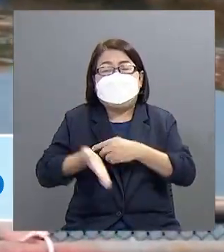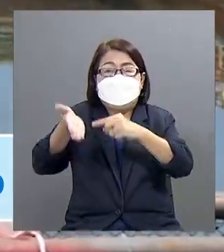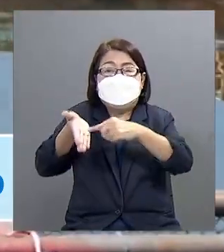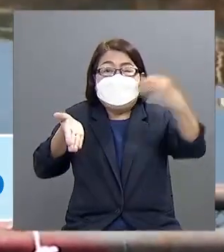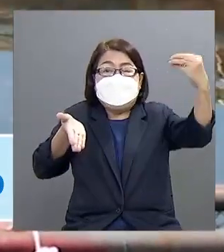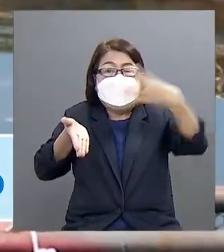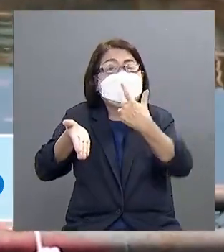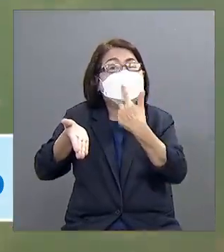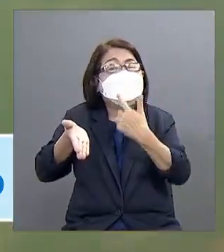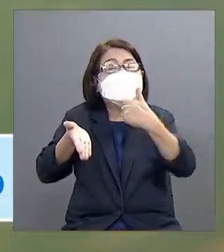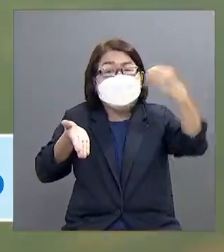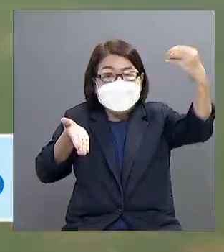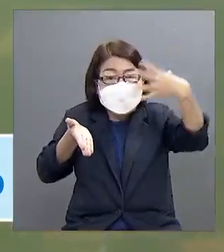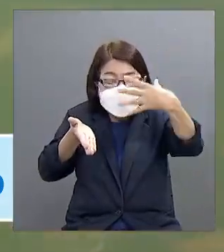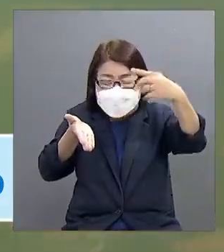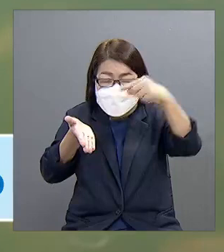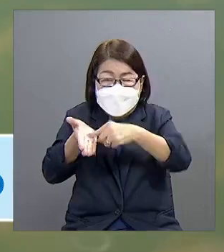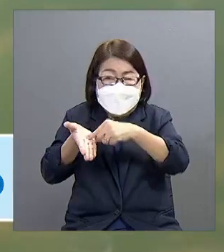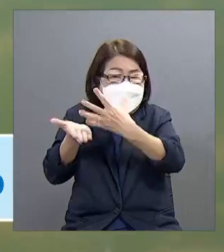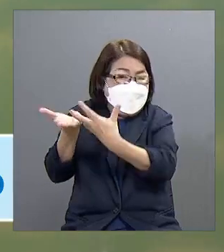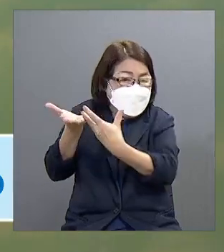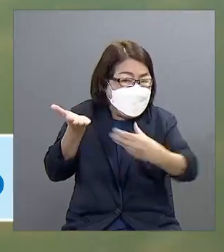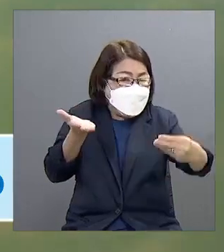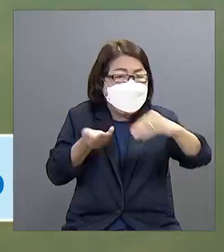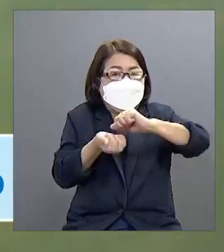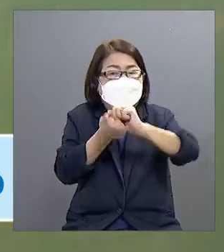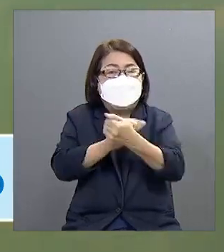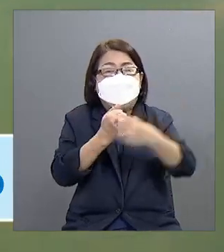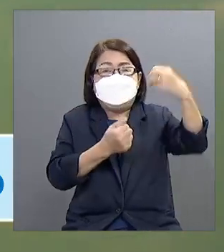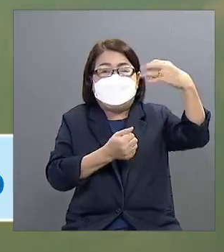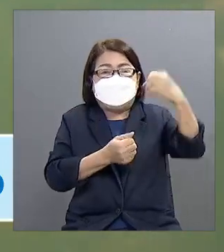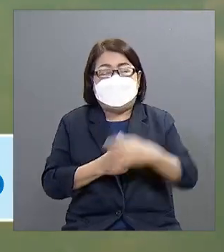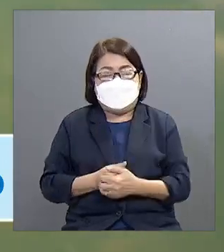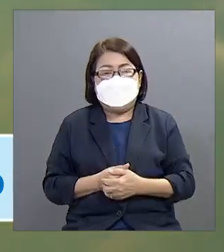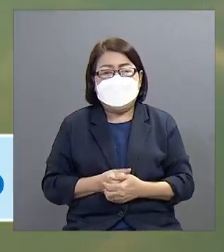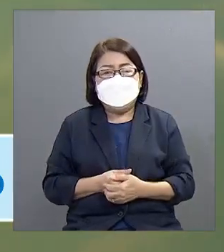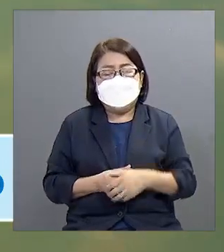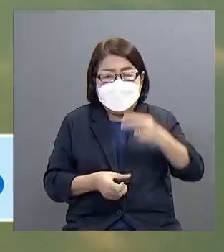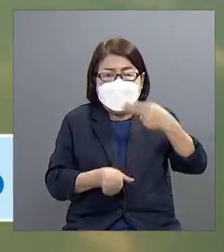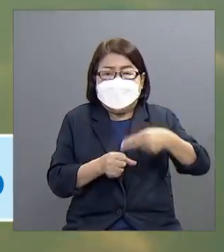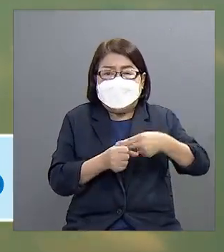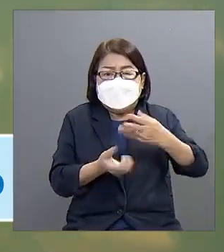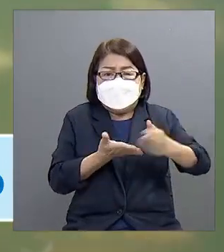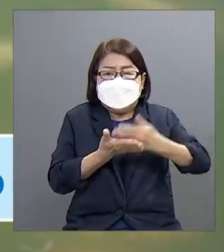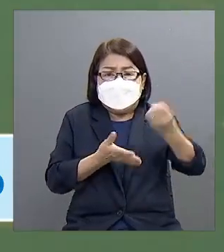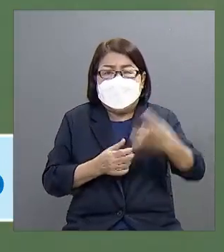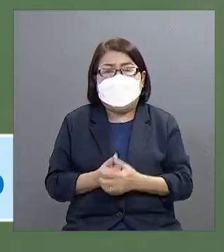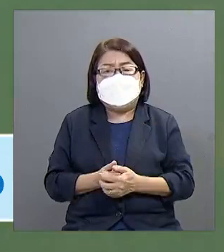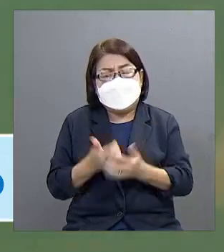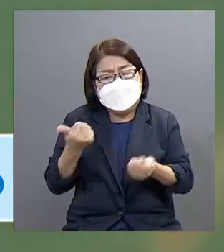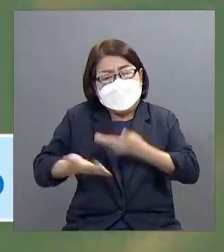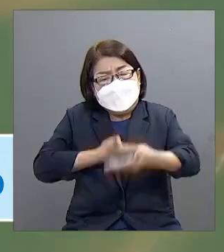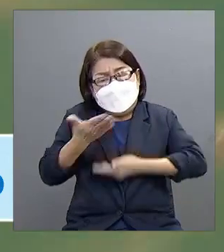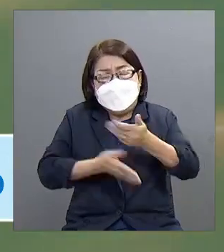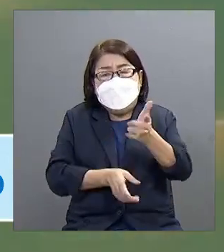ลงทุนท่ามกลางความเสี่ยงค่อนข้างสูงเลยทีเดียวทั้งจากสถานการณ์ของราคาผลผลิตที่ไม่แน่นอนนะคะอีกทั้งยังมีปัจจัยเ